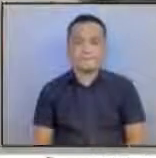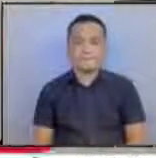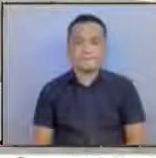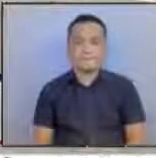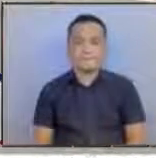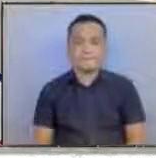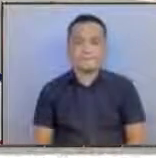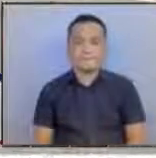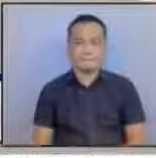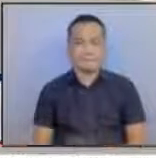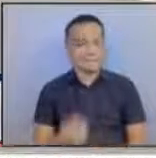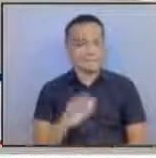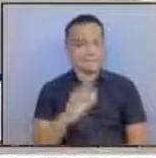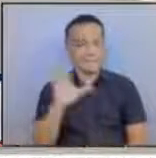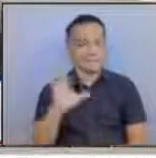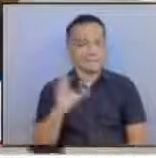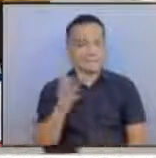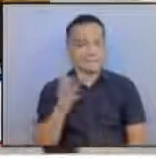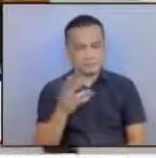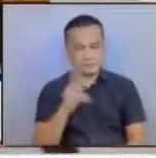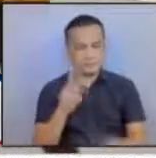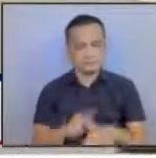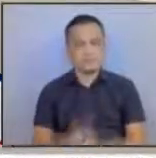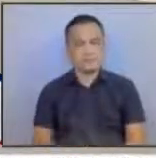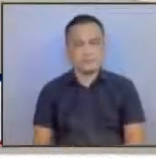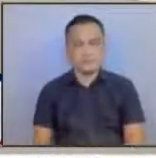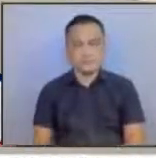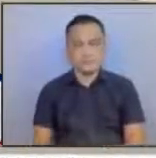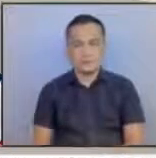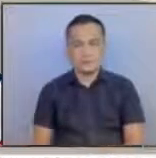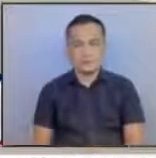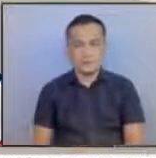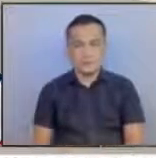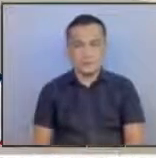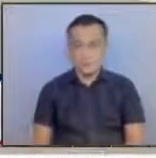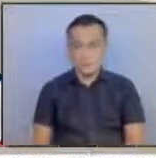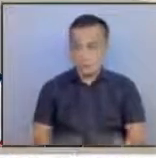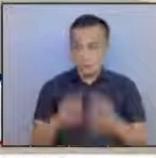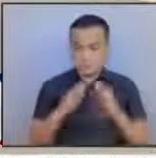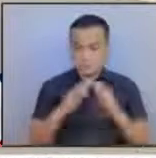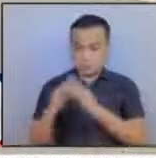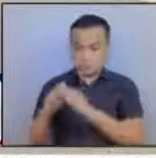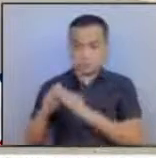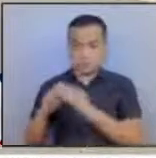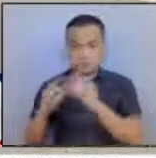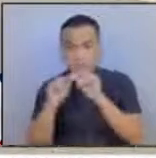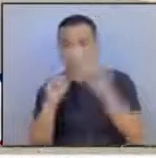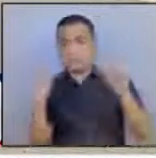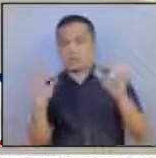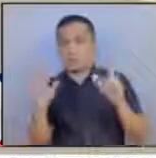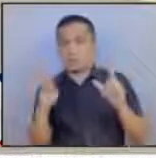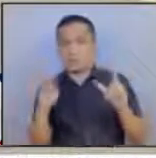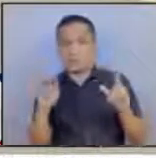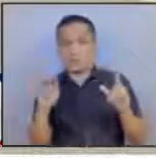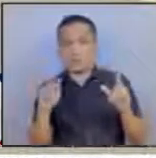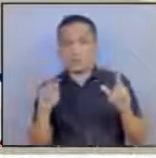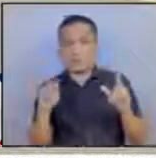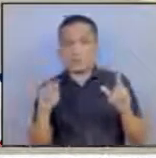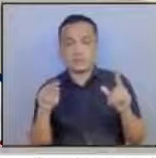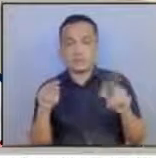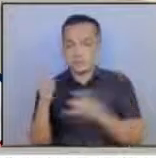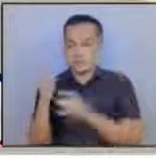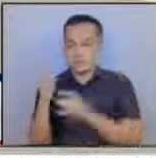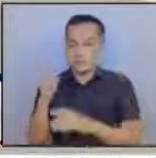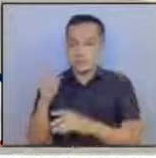Rise and shine, Diane. Rise and shine, Pilipinas. Nagulantang ang mga residente dito sa Batasan, San Mateo Road nang araruhin ng isang dump